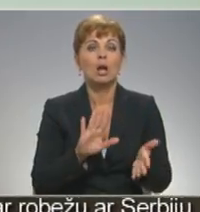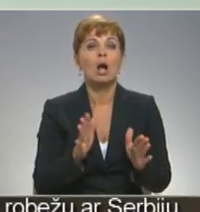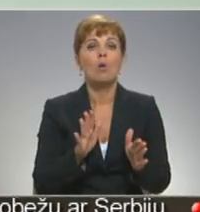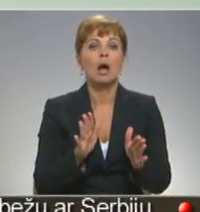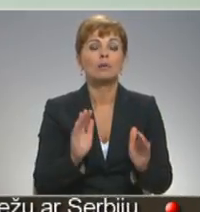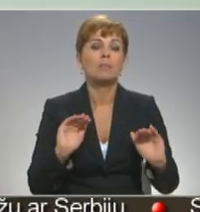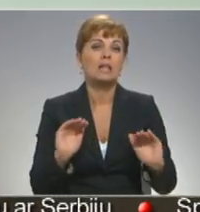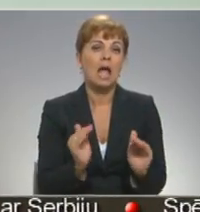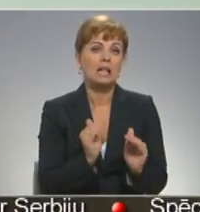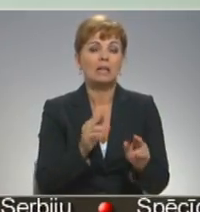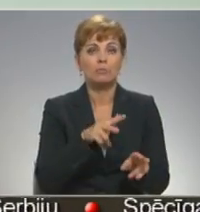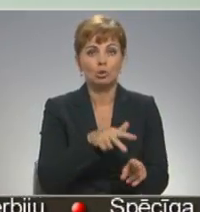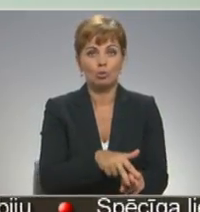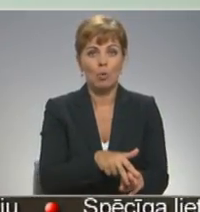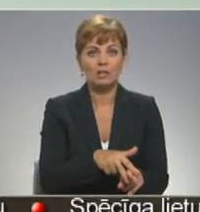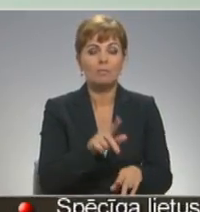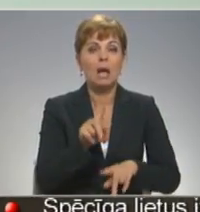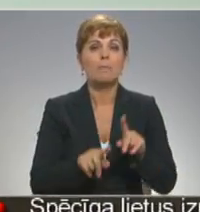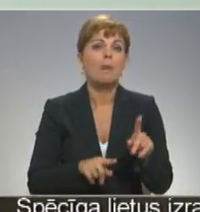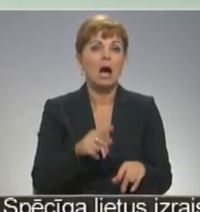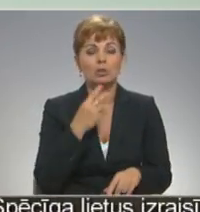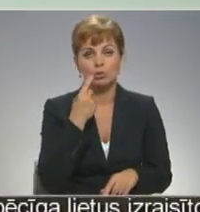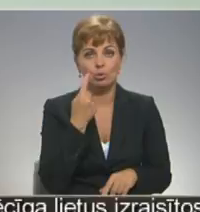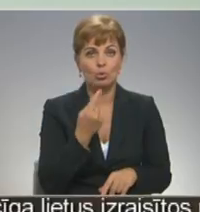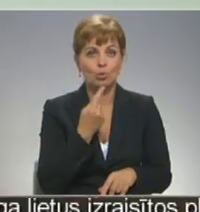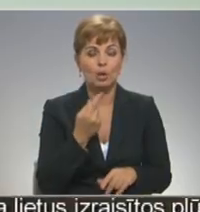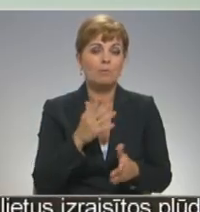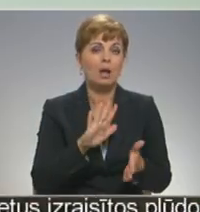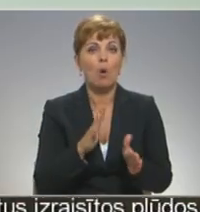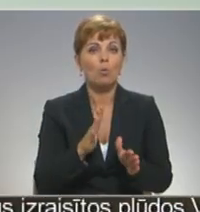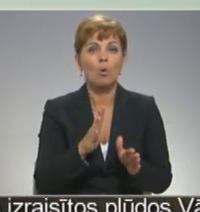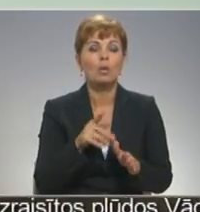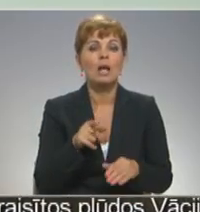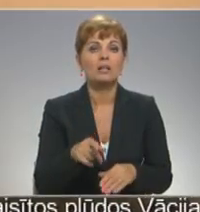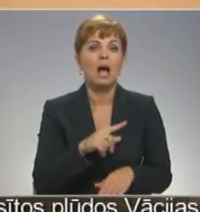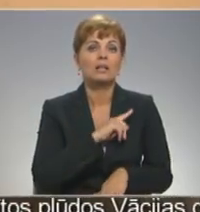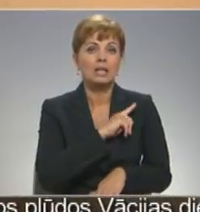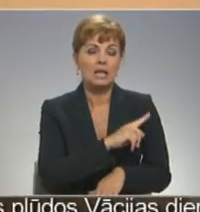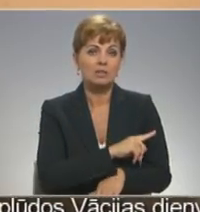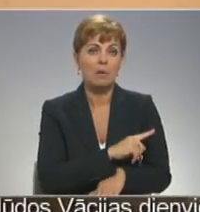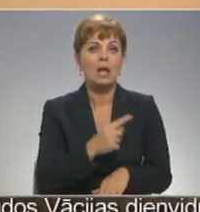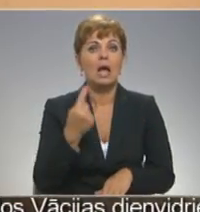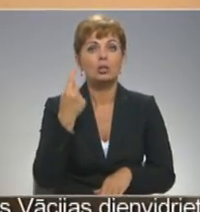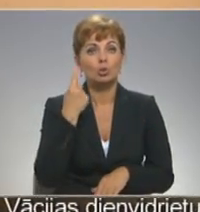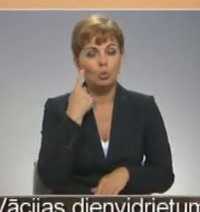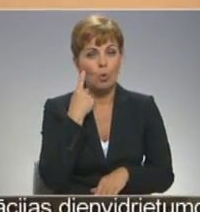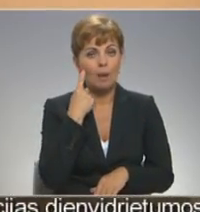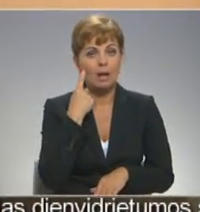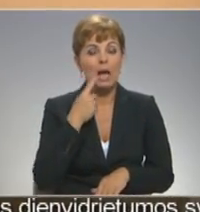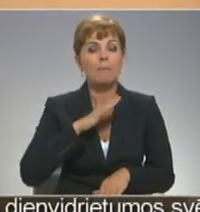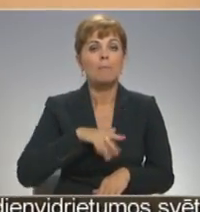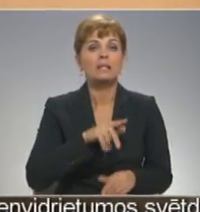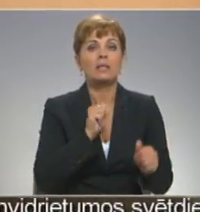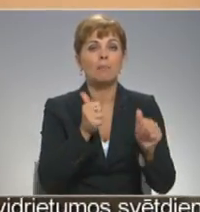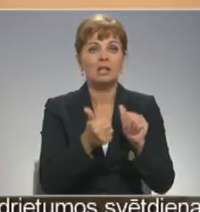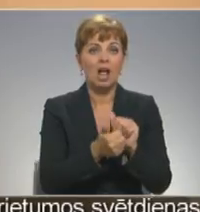ļoti nelielām slodzītēm, uz pāris stundām kaut kur, kaut tāda tā iespēja. Un es domāju, ka pēc tām